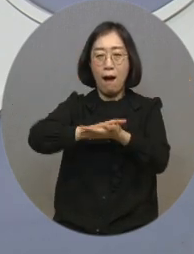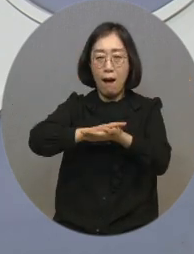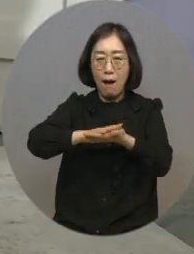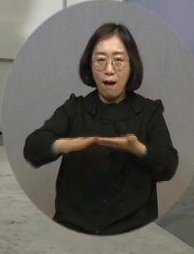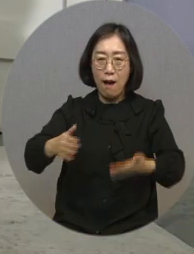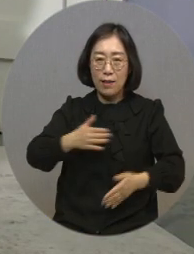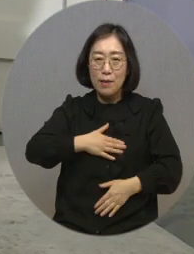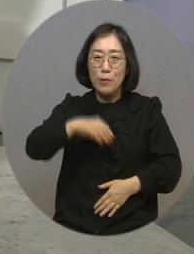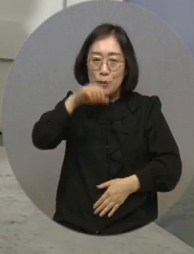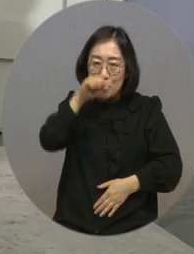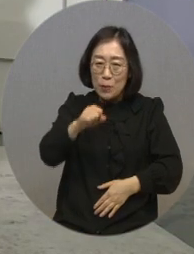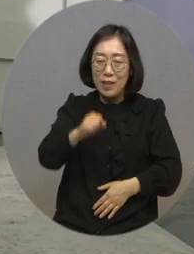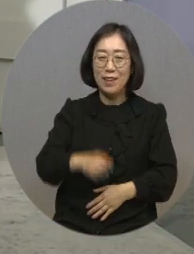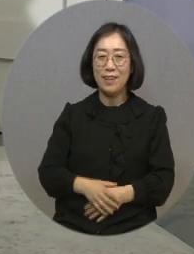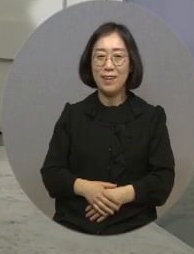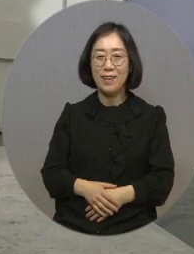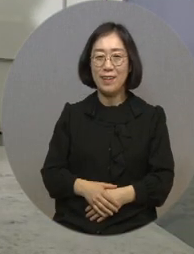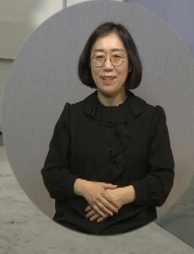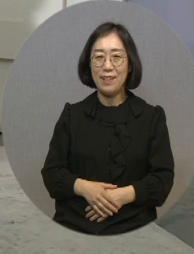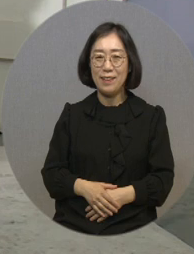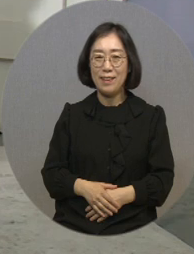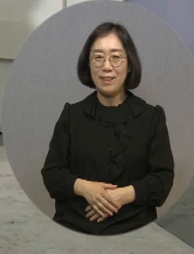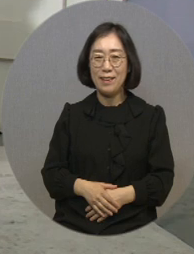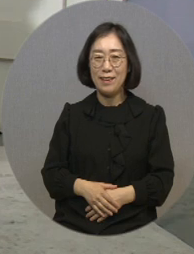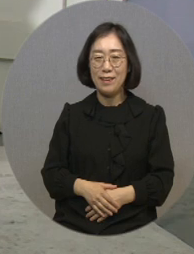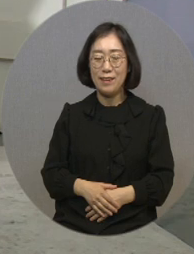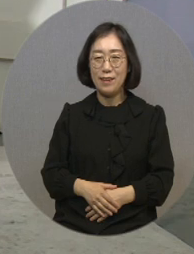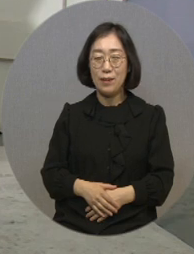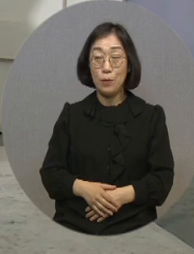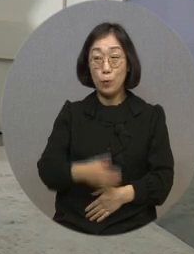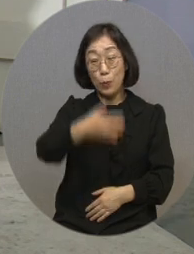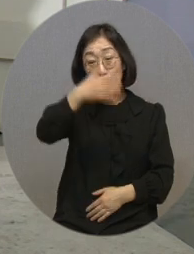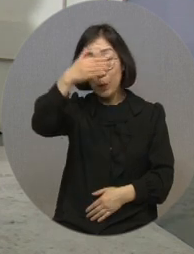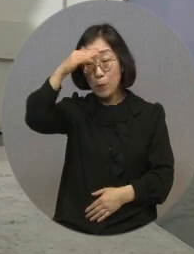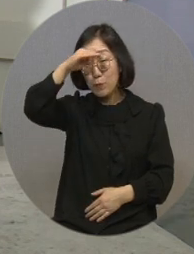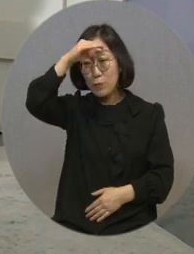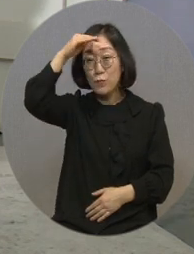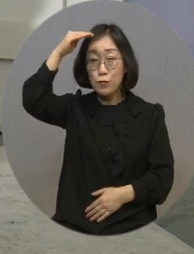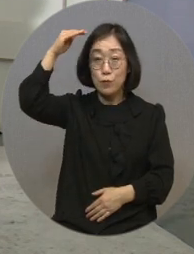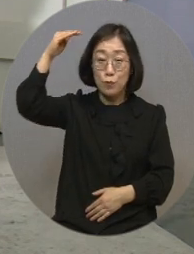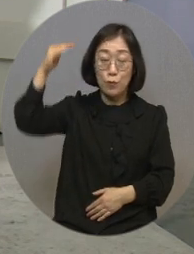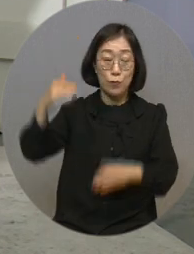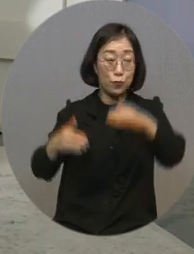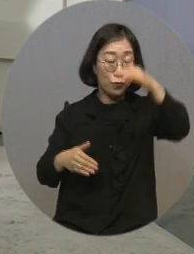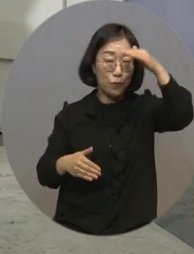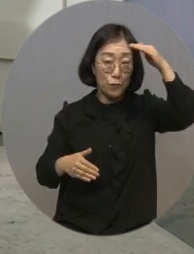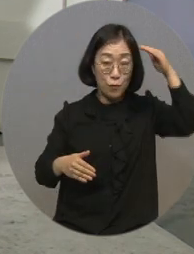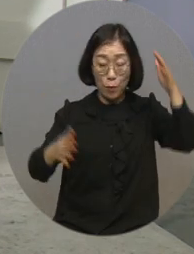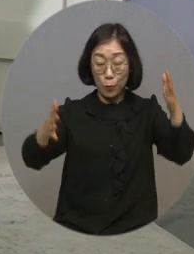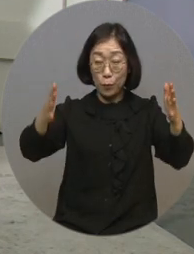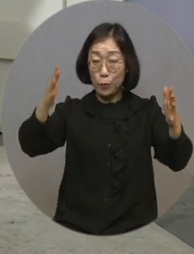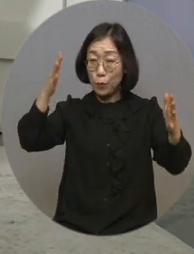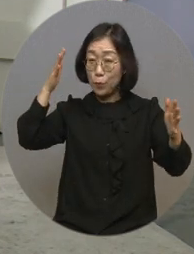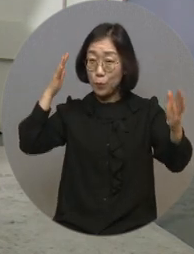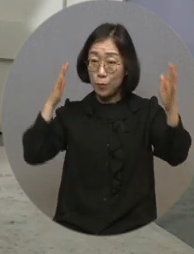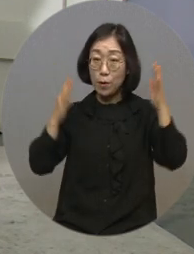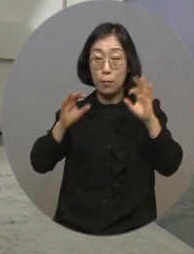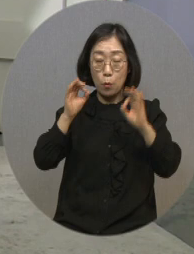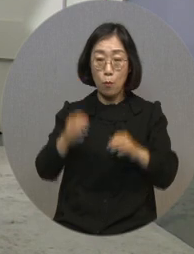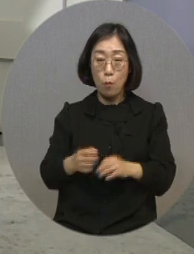그렇죠. 그리고 이제 그런 자연과 함께 할 수도 있고 그리고 이제 또 여러 명하고 함께 하지